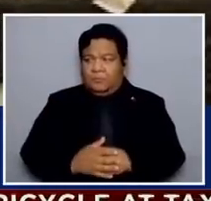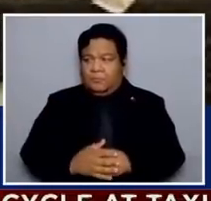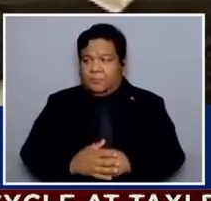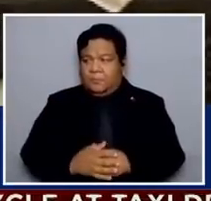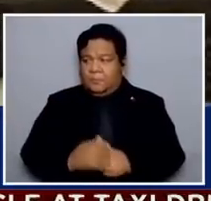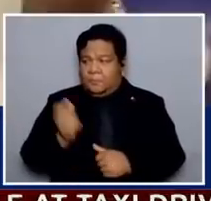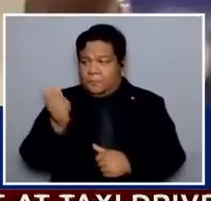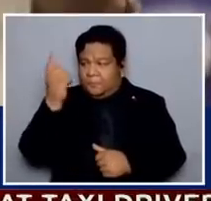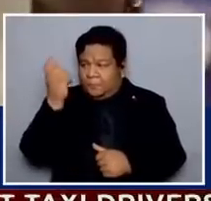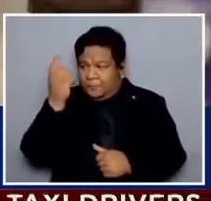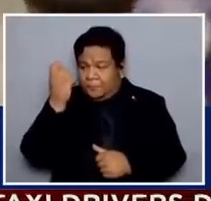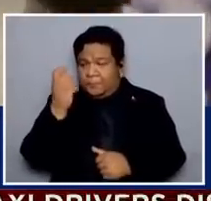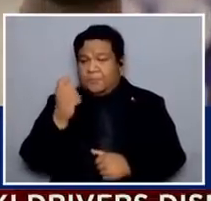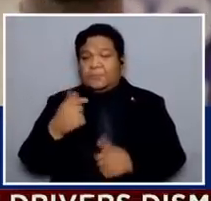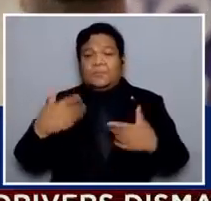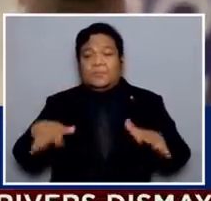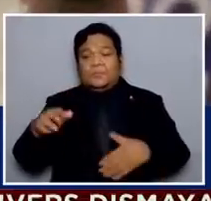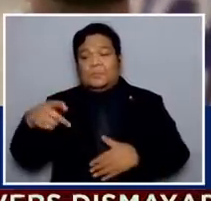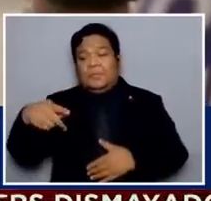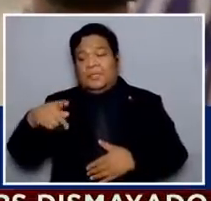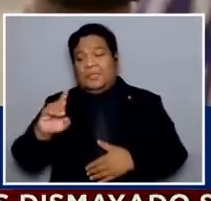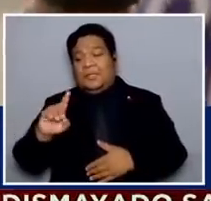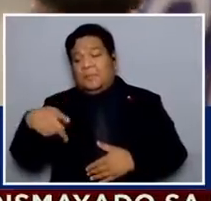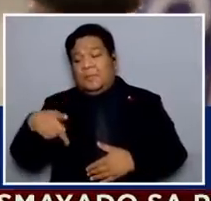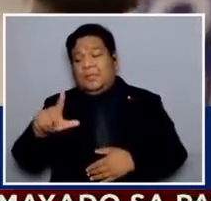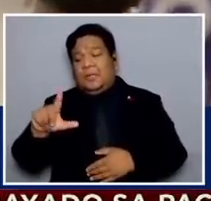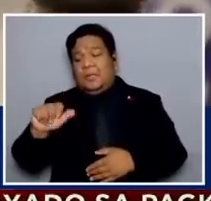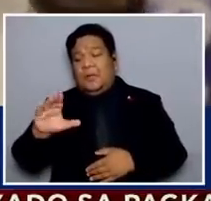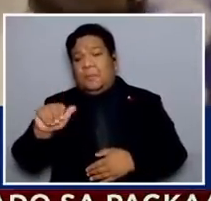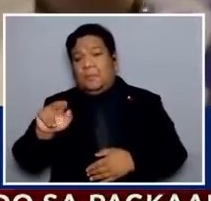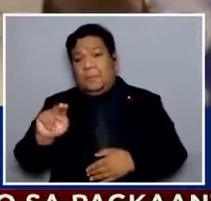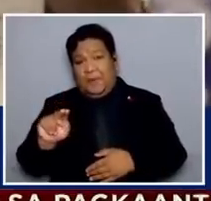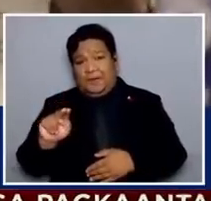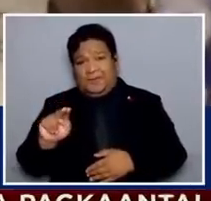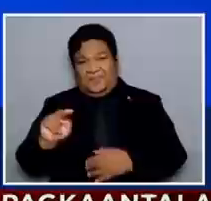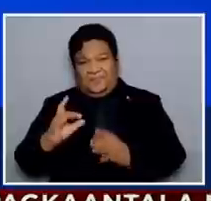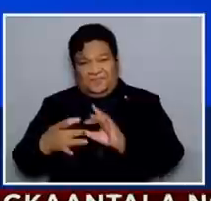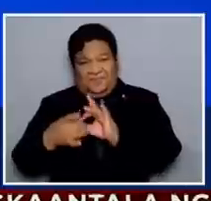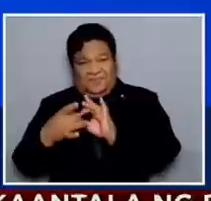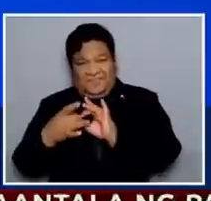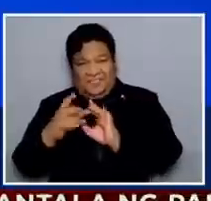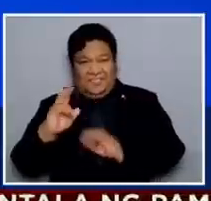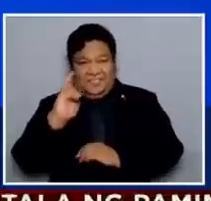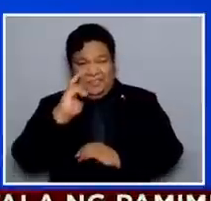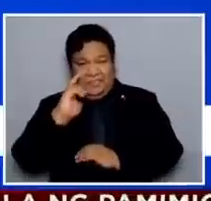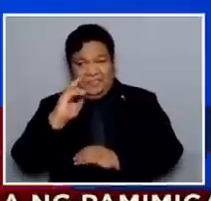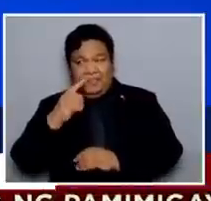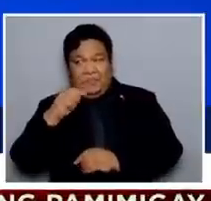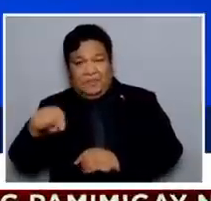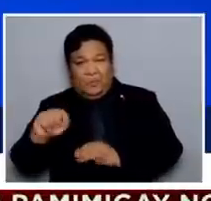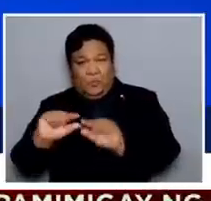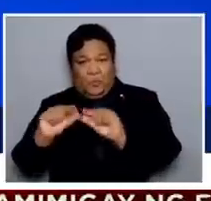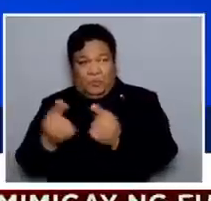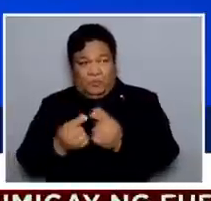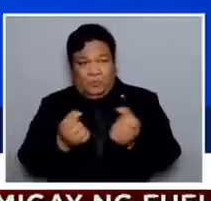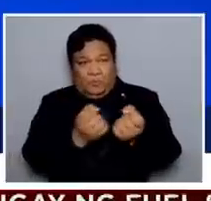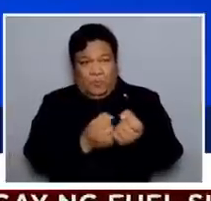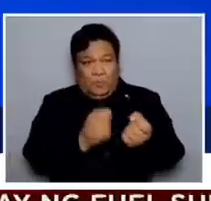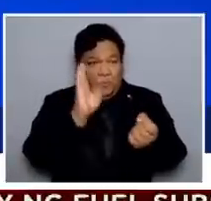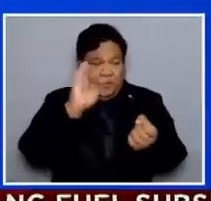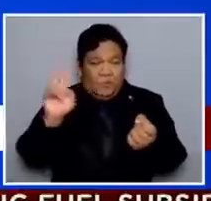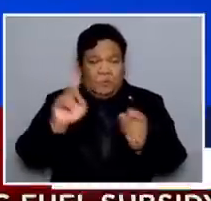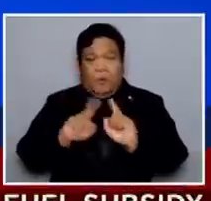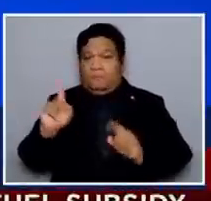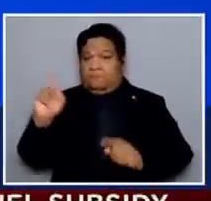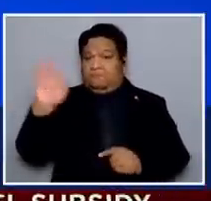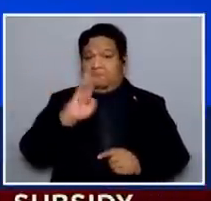paksyon ng PDP laban na suportado ng Pangulo, si Bongbong Marcos Jr. Ako wala na, tapos na ako. I am not supporting